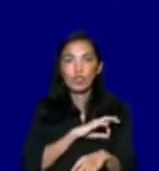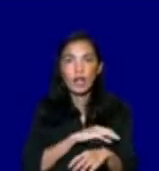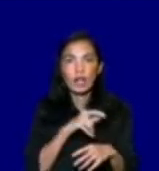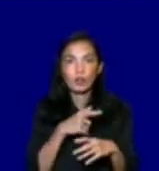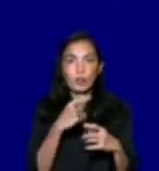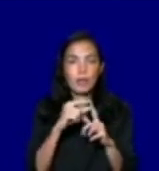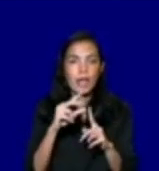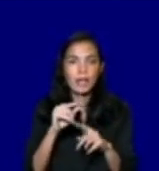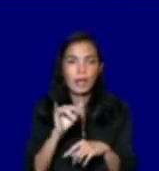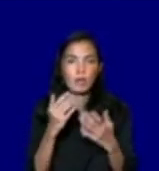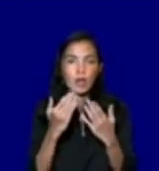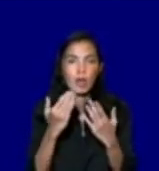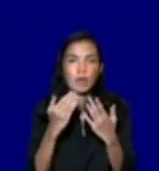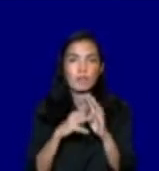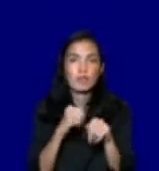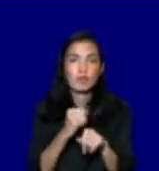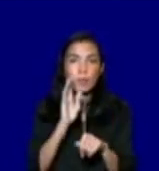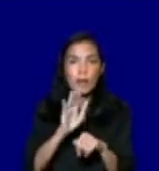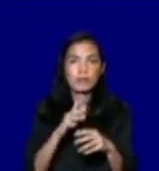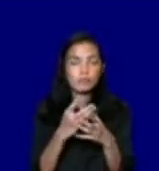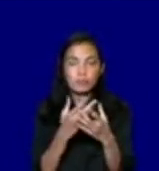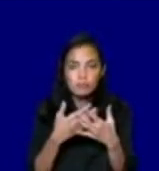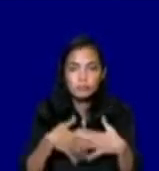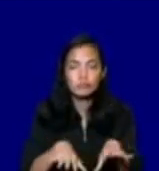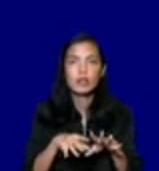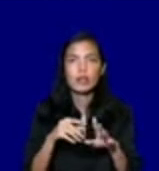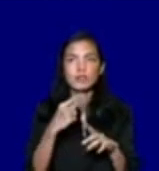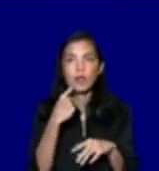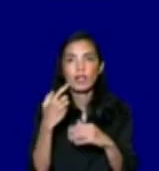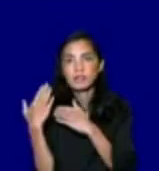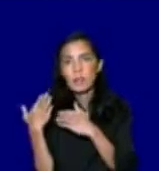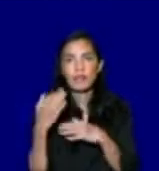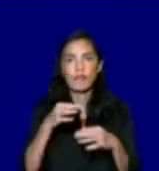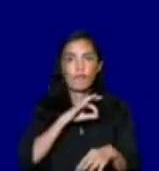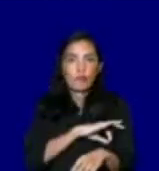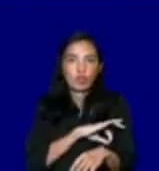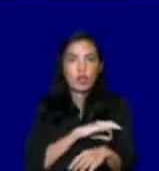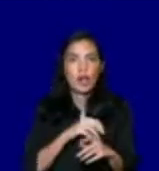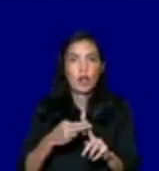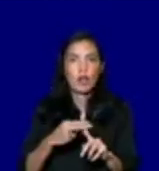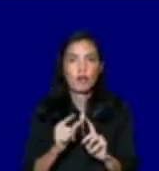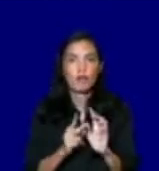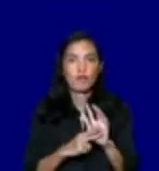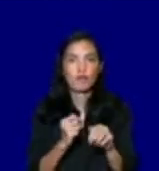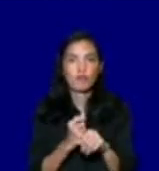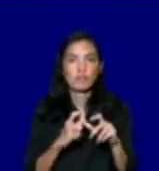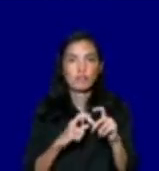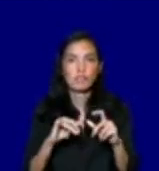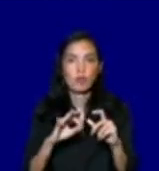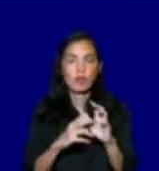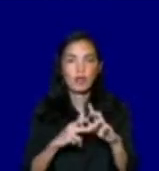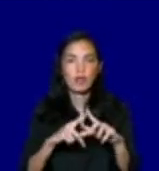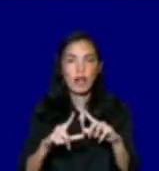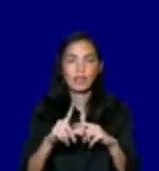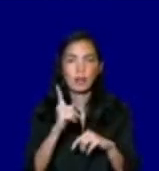peraturan menteri terkait dengan jabatan fungsional karena targetnya jabatan fungsional ini ke depan tidak lagi yang eselon 34